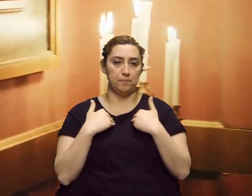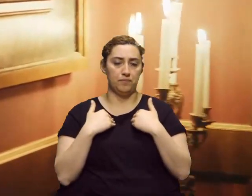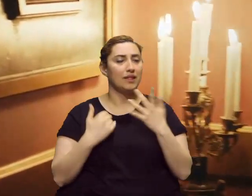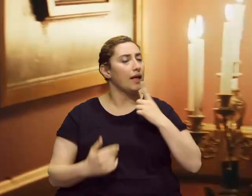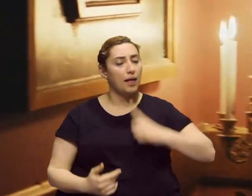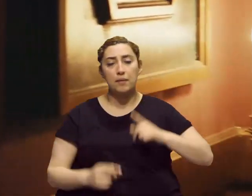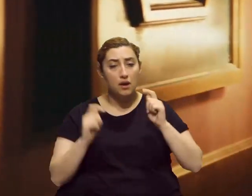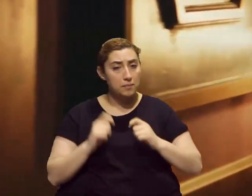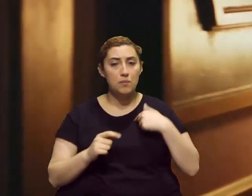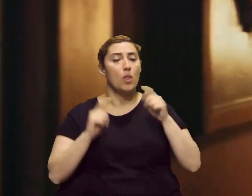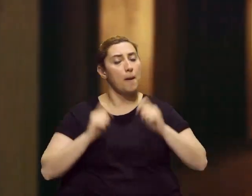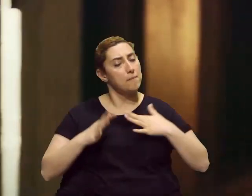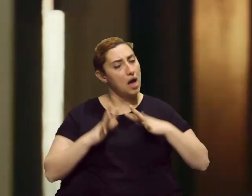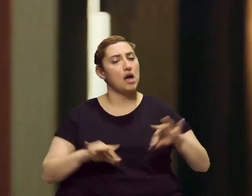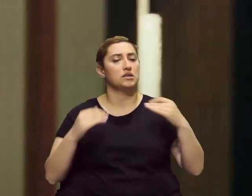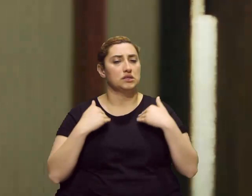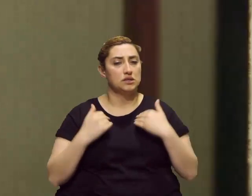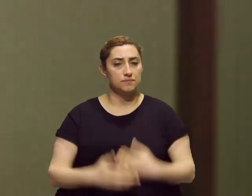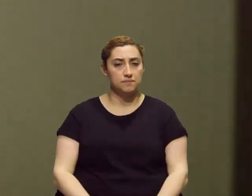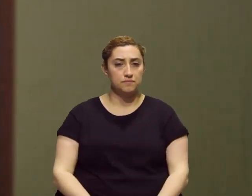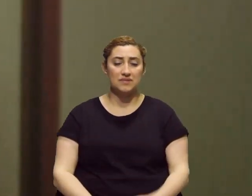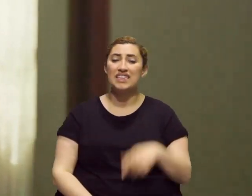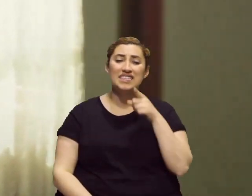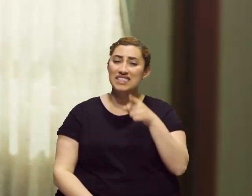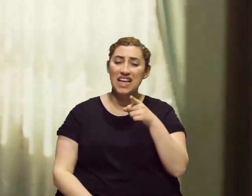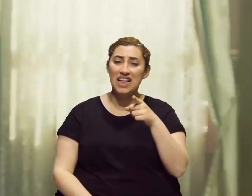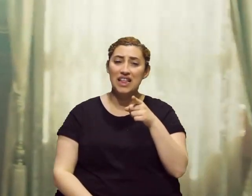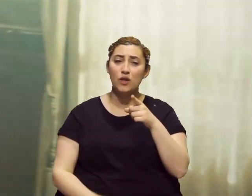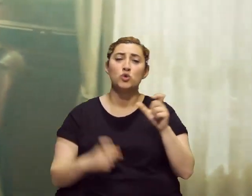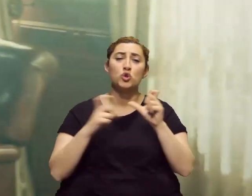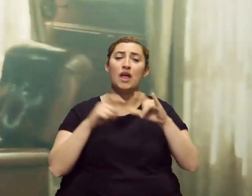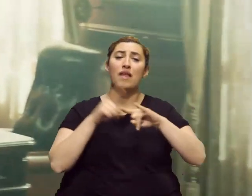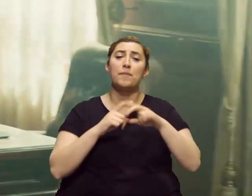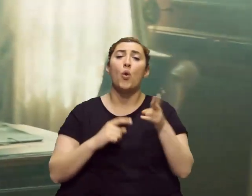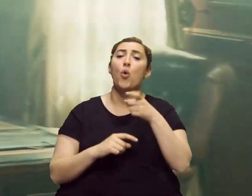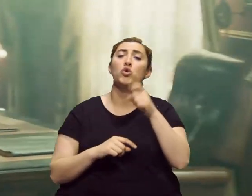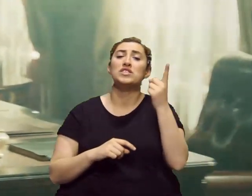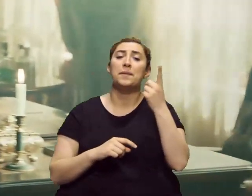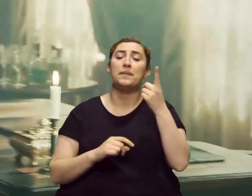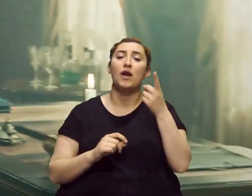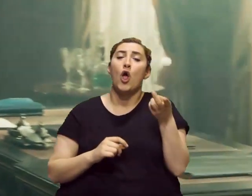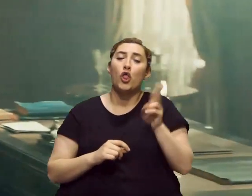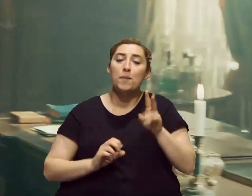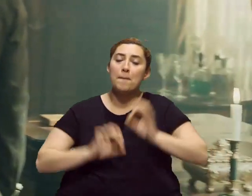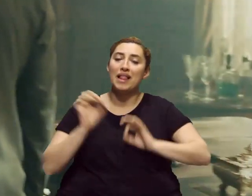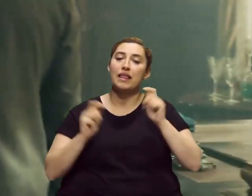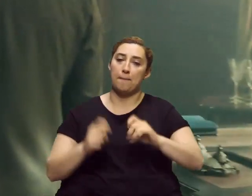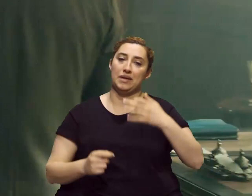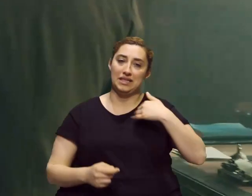Ne emredilirse yapmaya hazırım. Senden Sultan Hamit'i öldürecek bir suikast tertiplemeni